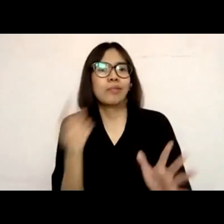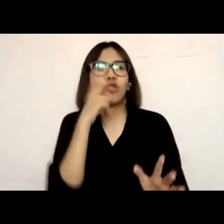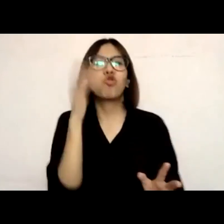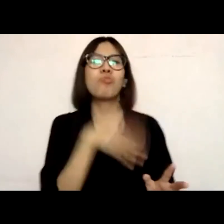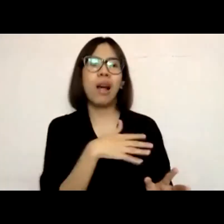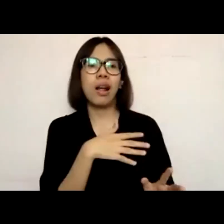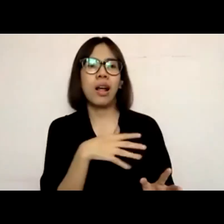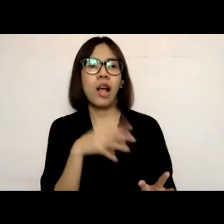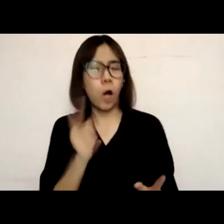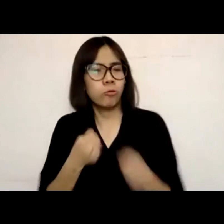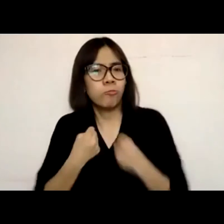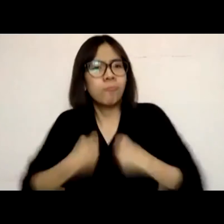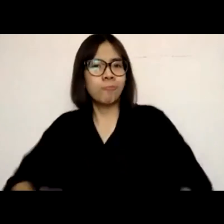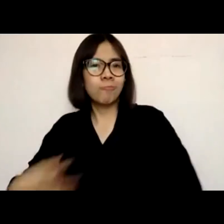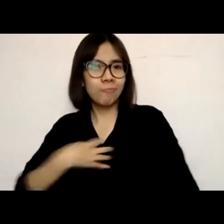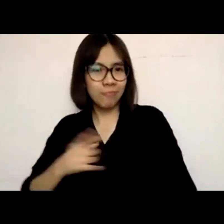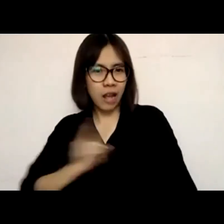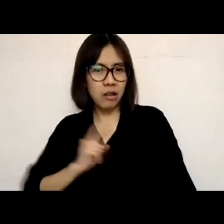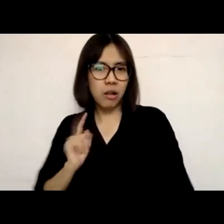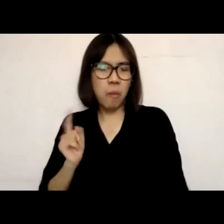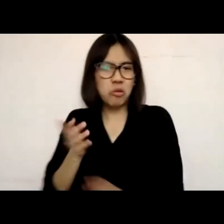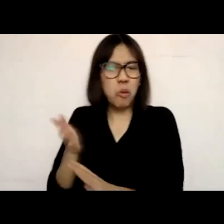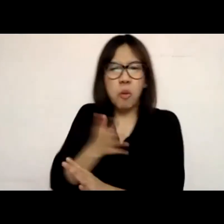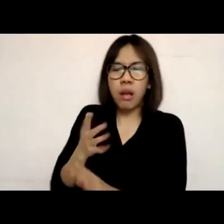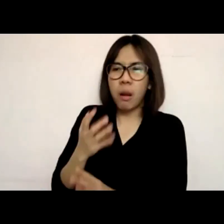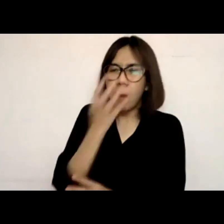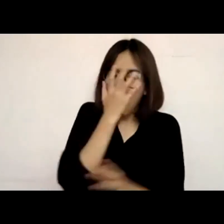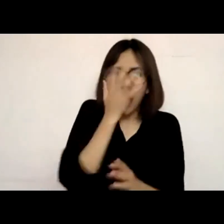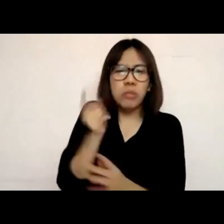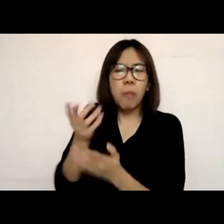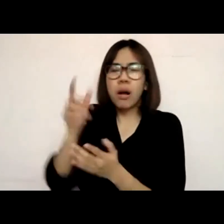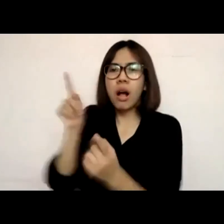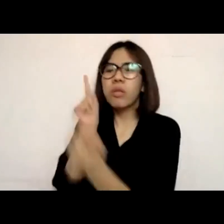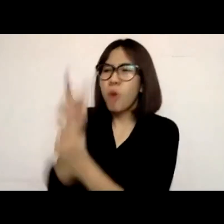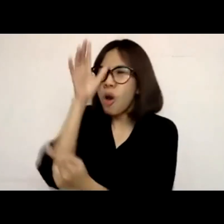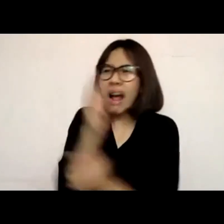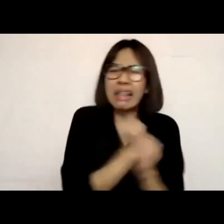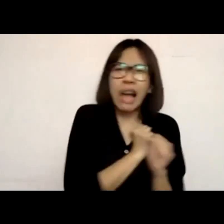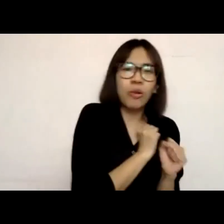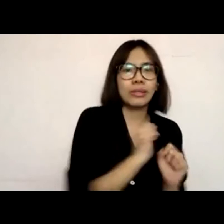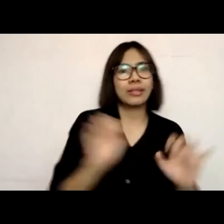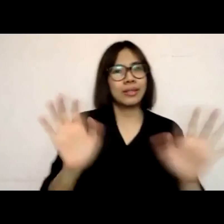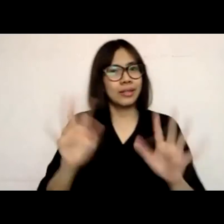terbatas karena jarang ketemu dengan berbagai macam orang gitu. Jadi